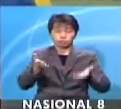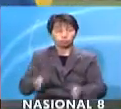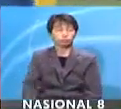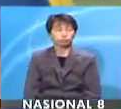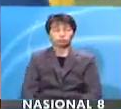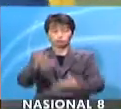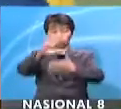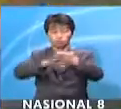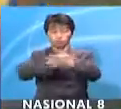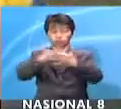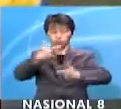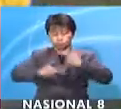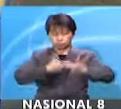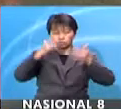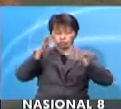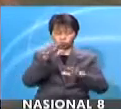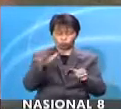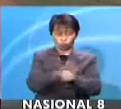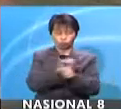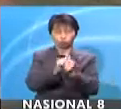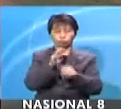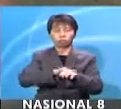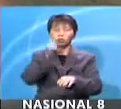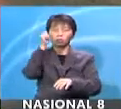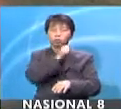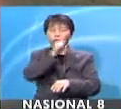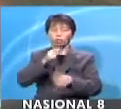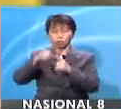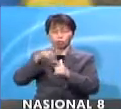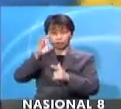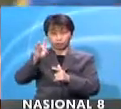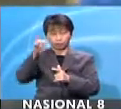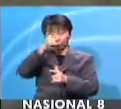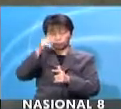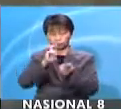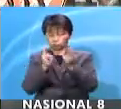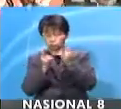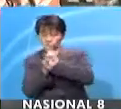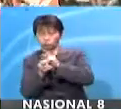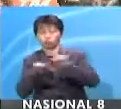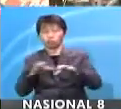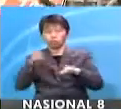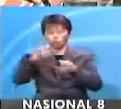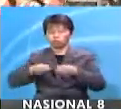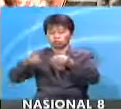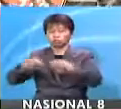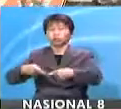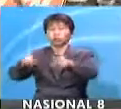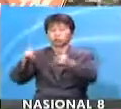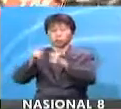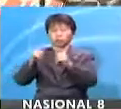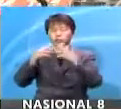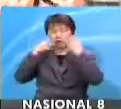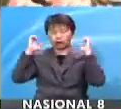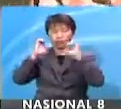jadwal liga tempatan turut lebih padat Terutama ketika puasa dan bulan ogos nanti berikuttan perubahan yang dilakukan untuk memberi lebih ruang kepada